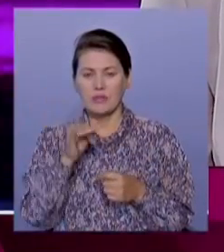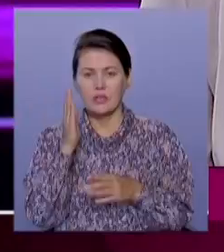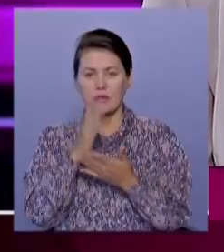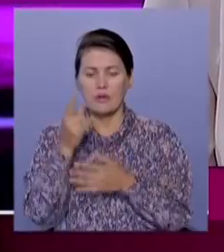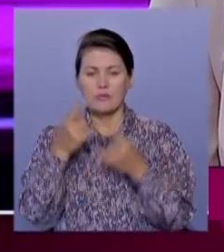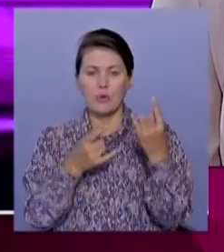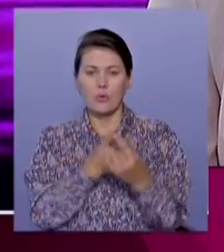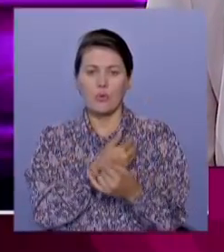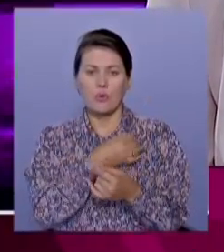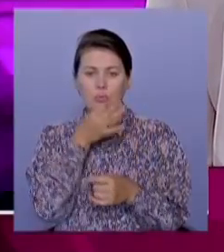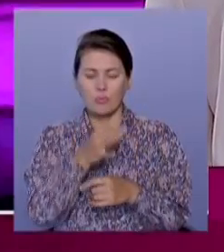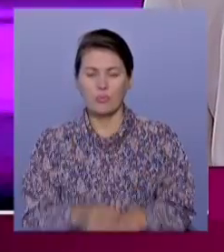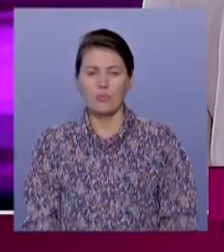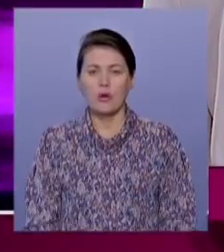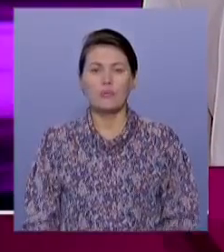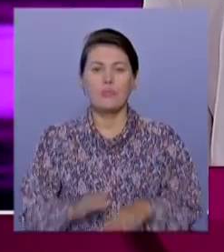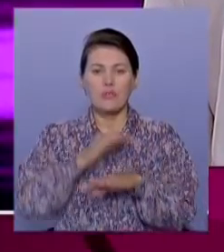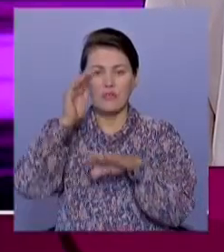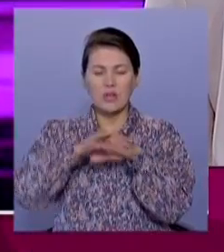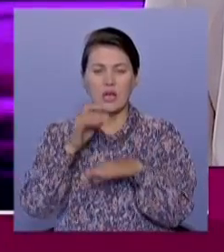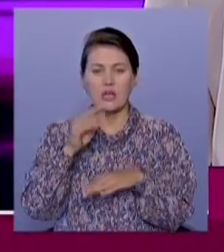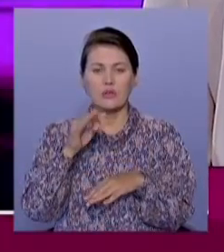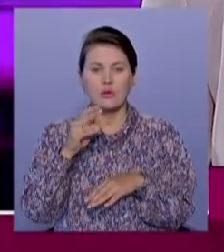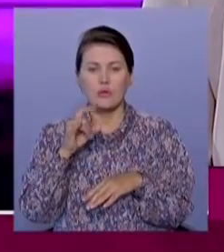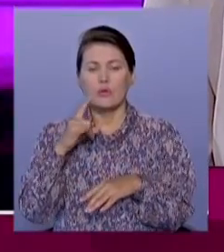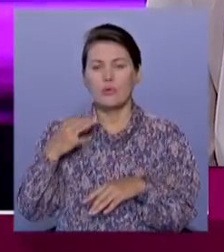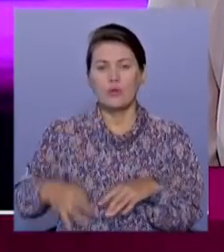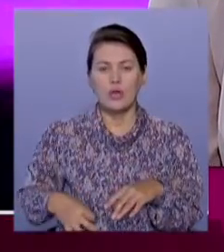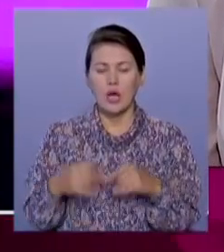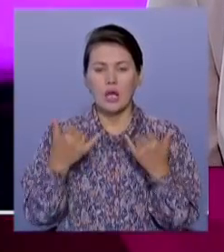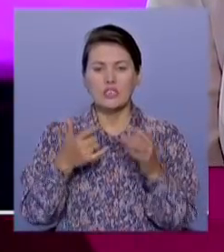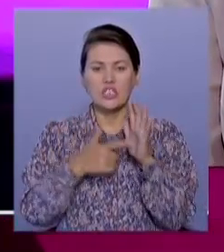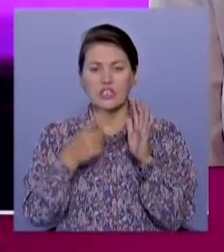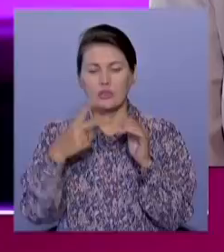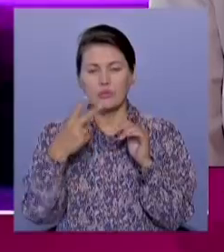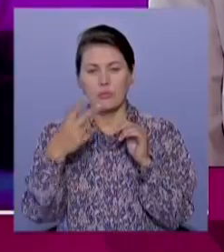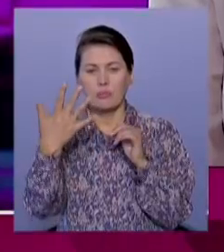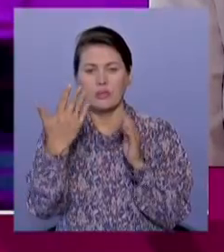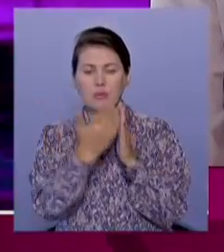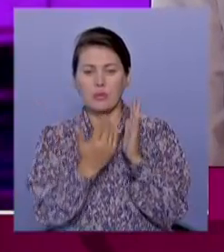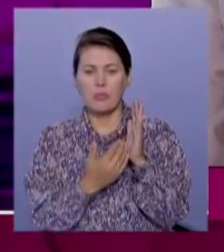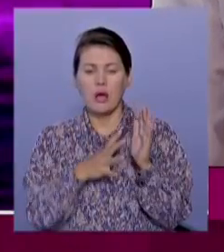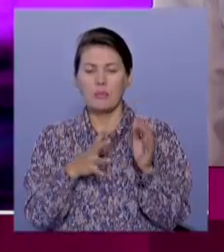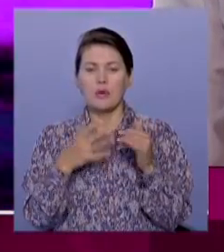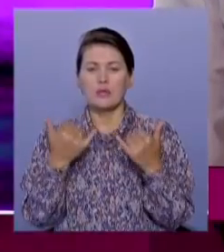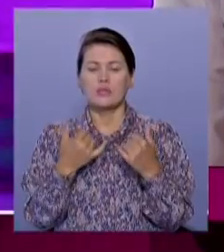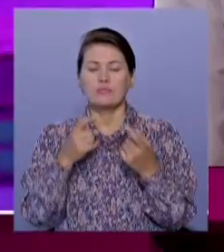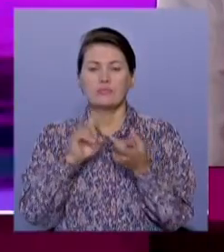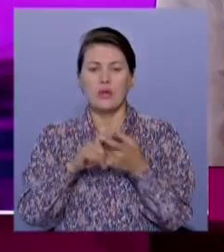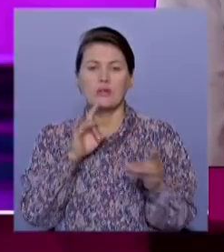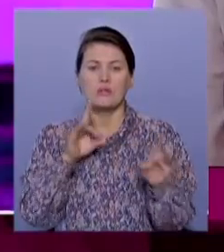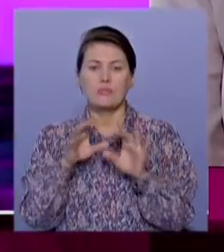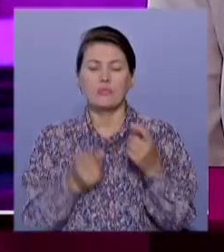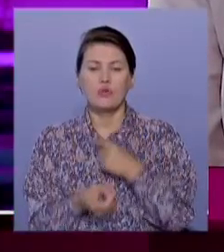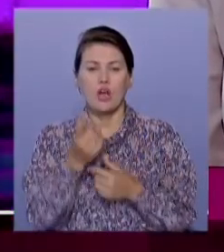эфирге шықпақшы. Қайырлы кеш, Қайрат Төреғұлұлы, соңғы уақытта 7-20-25 бағдарламасының атын жамылған жарнамалар